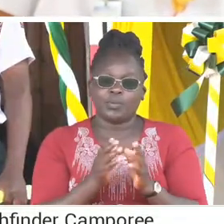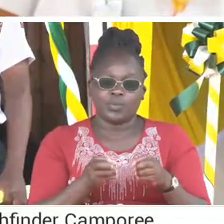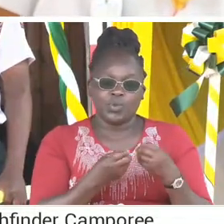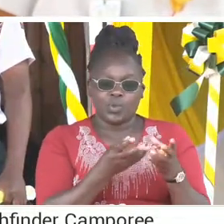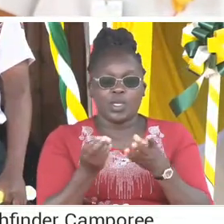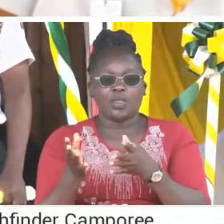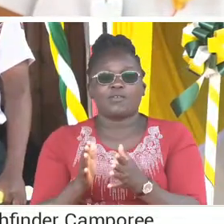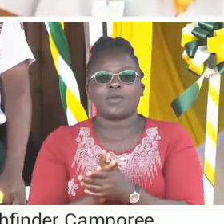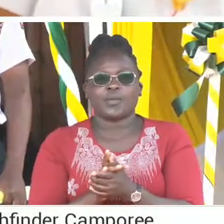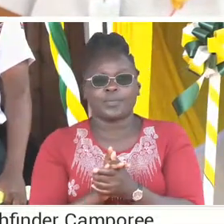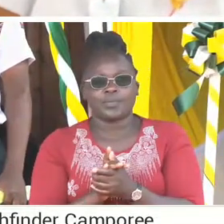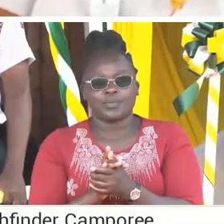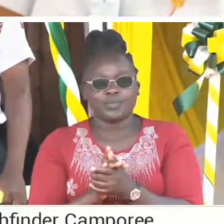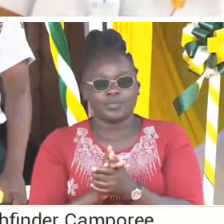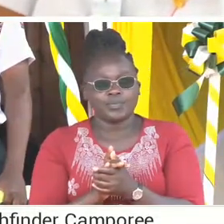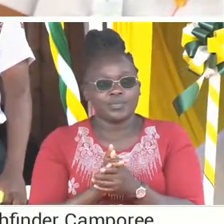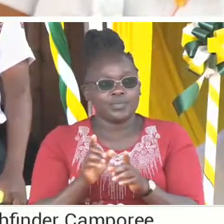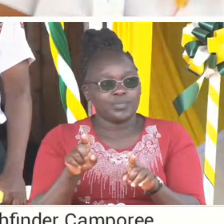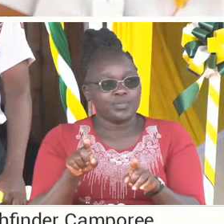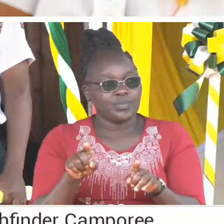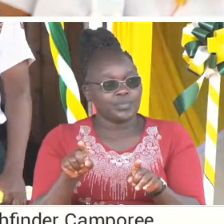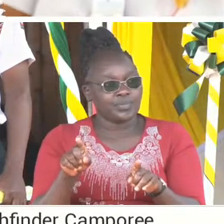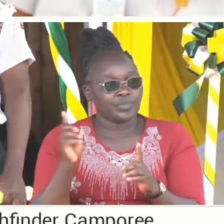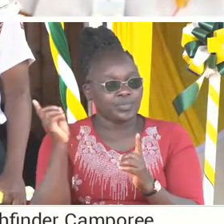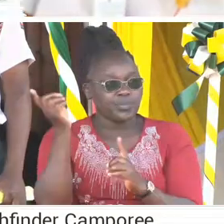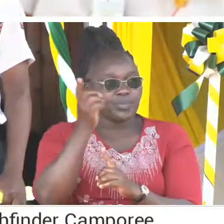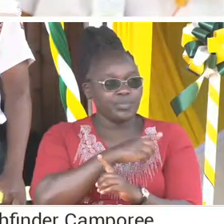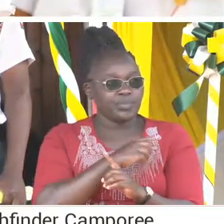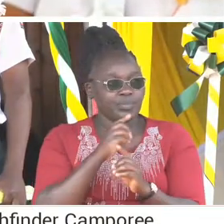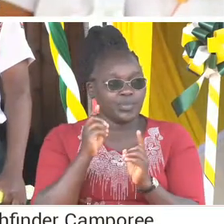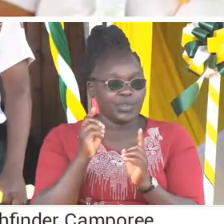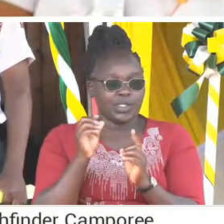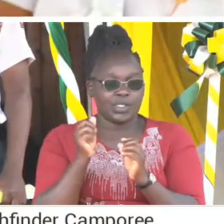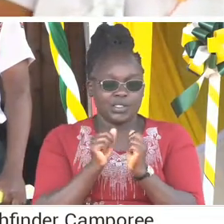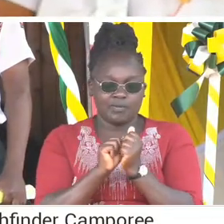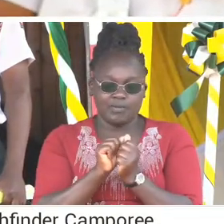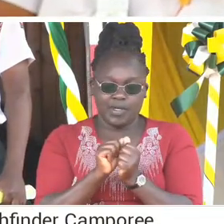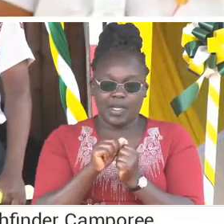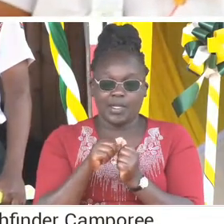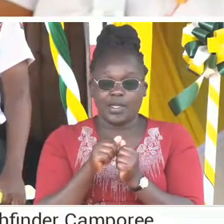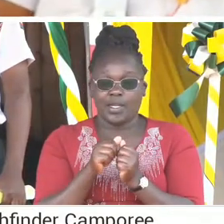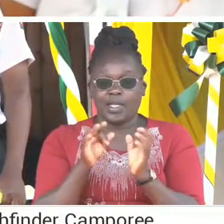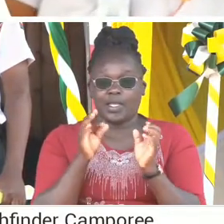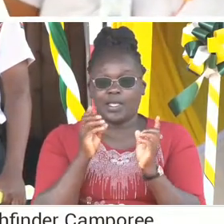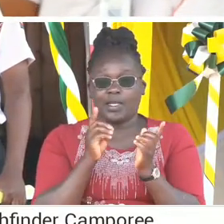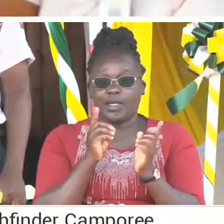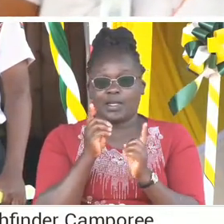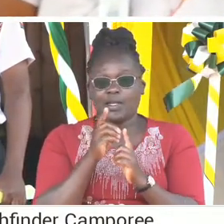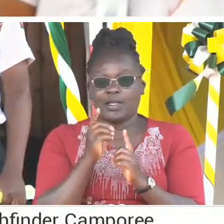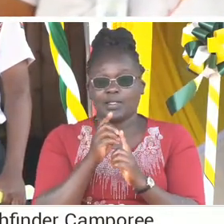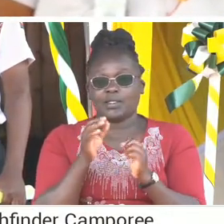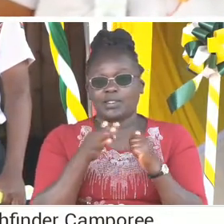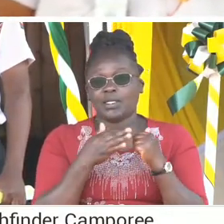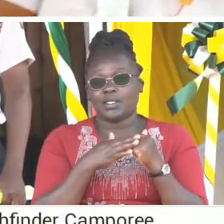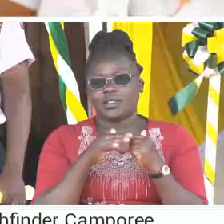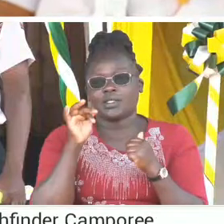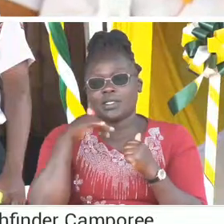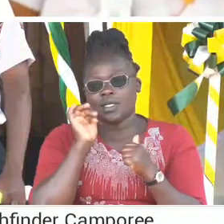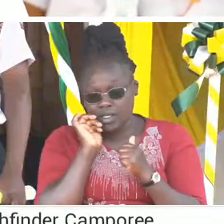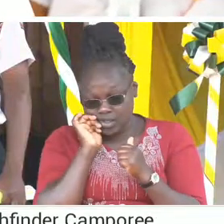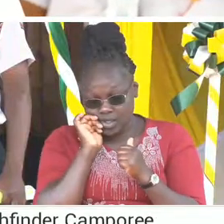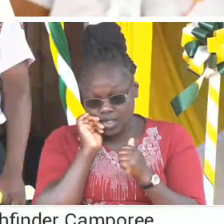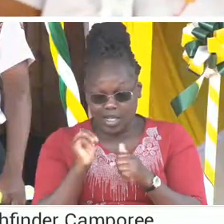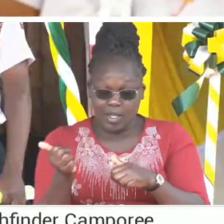Siku ya Ijumaa tarehe 8 ambayo ilikuwa siku ya jana, kulikuwa na ubatizo wa watafuta njia wa umri